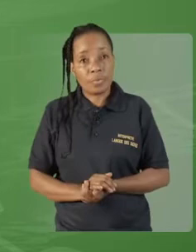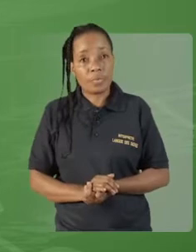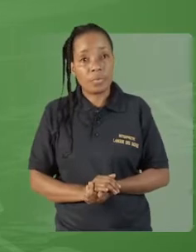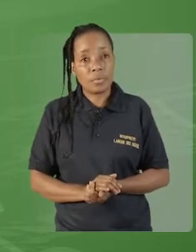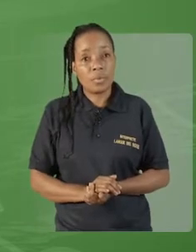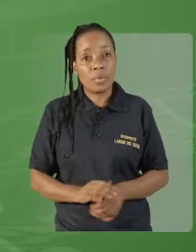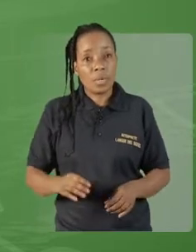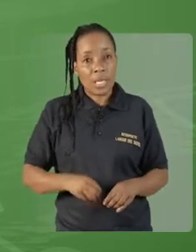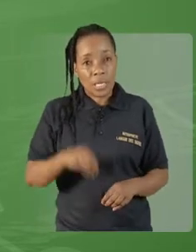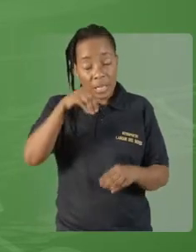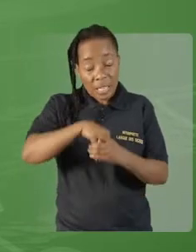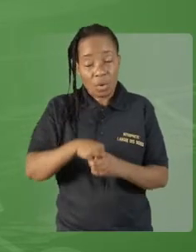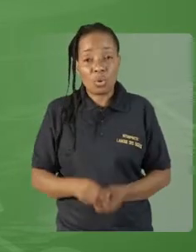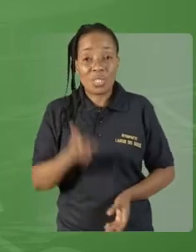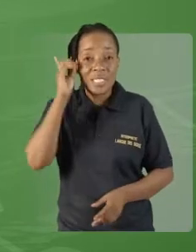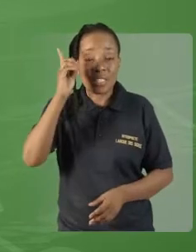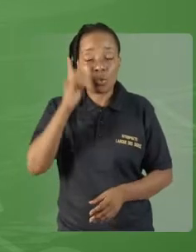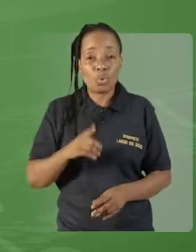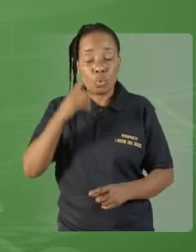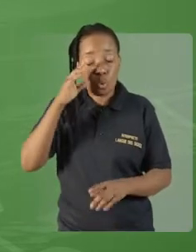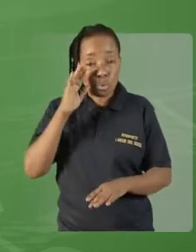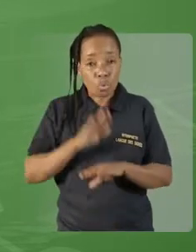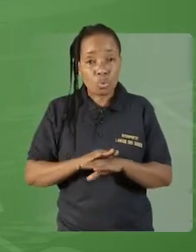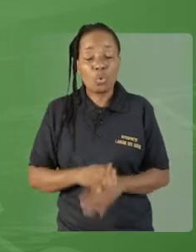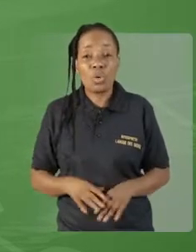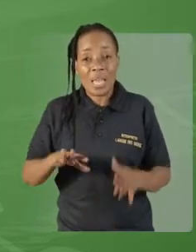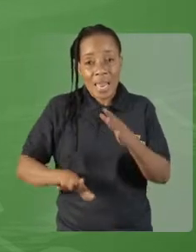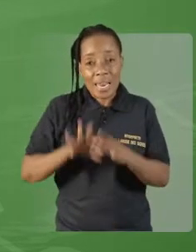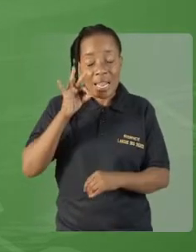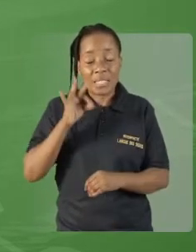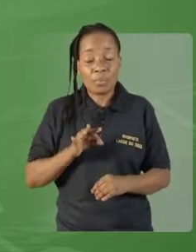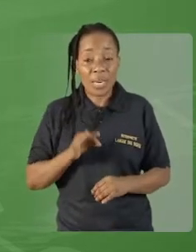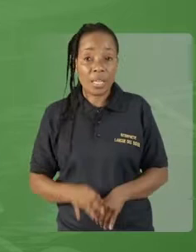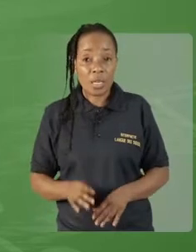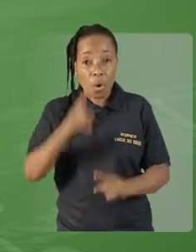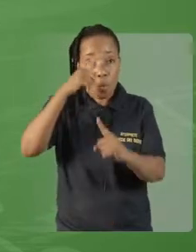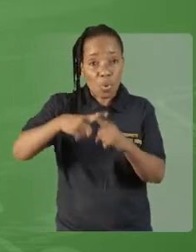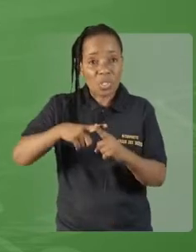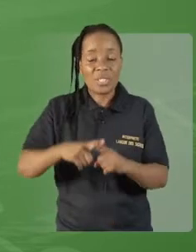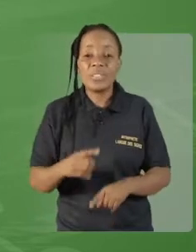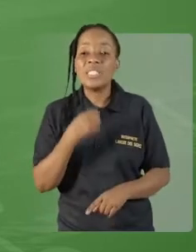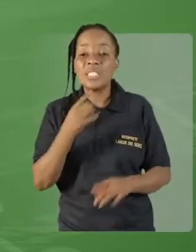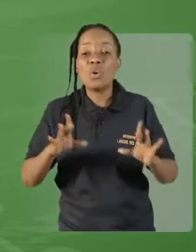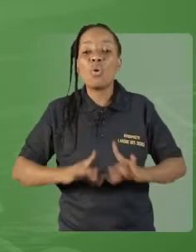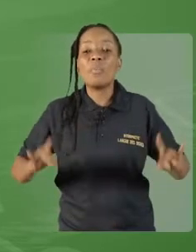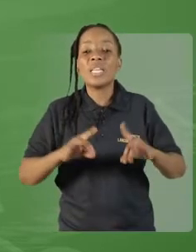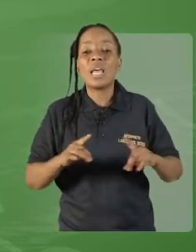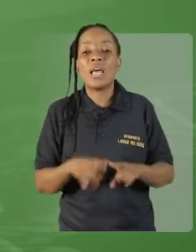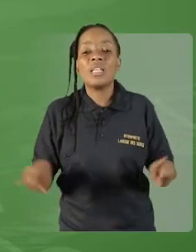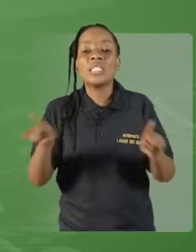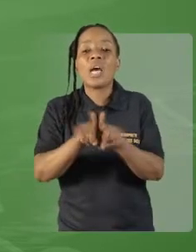l'esprit positif, Auguste Comte nous dit que le mythe est comme l'enfance de